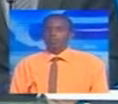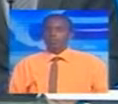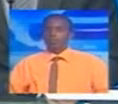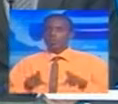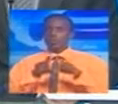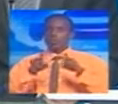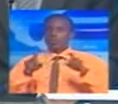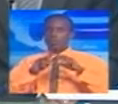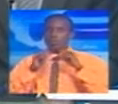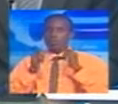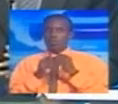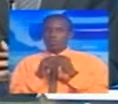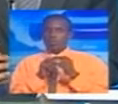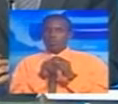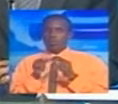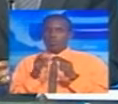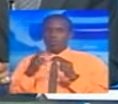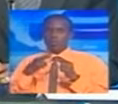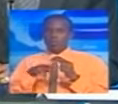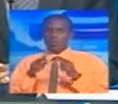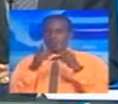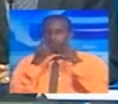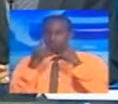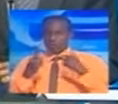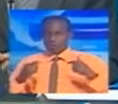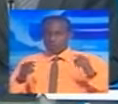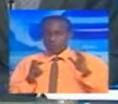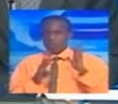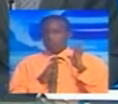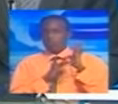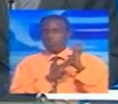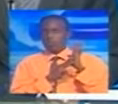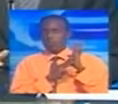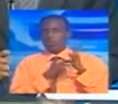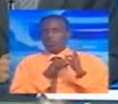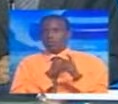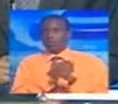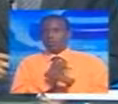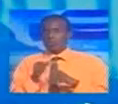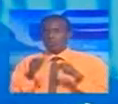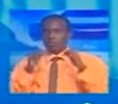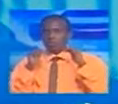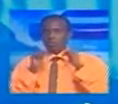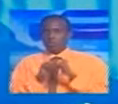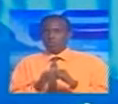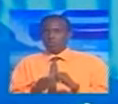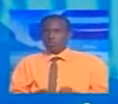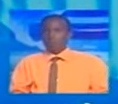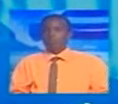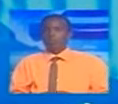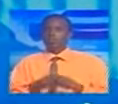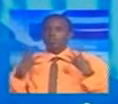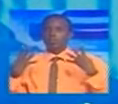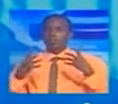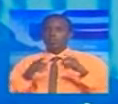Et de là, nous passons à ce qui fait la une de l'actualité internationale au Nigeria. 8 morts dans un attentat suicide à Maiduguri. Un kamikaze